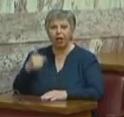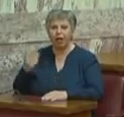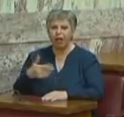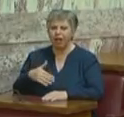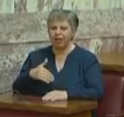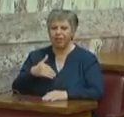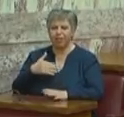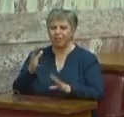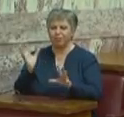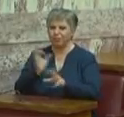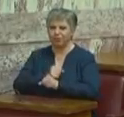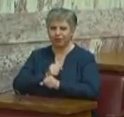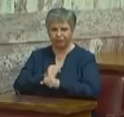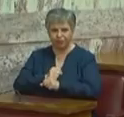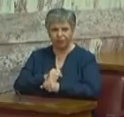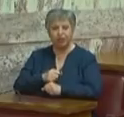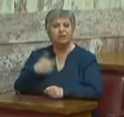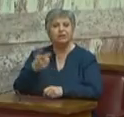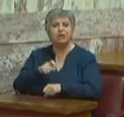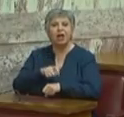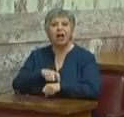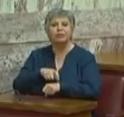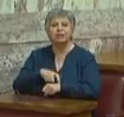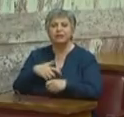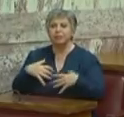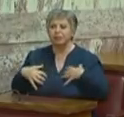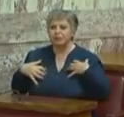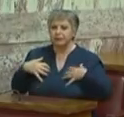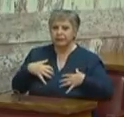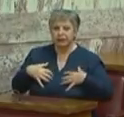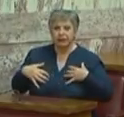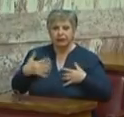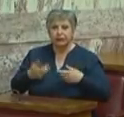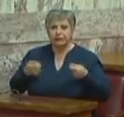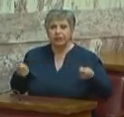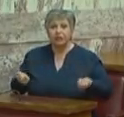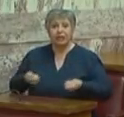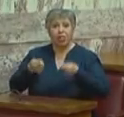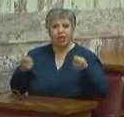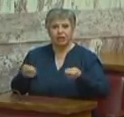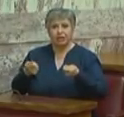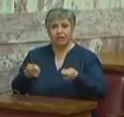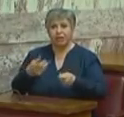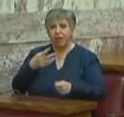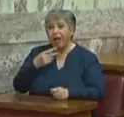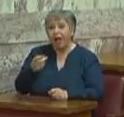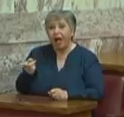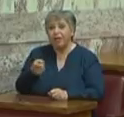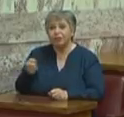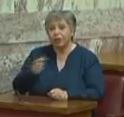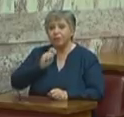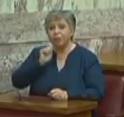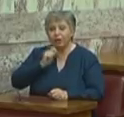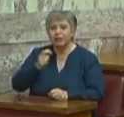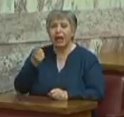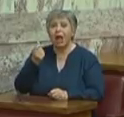Ανησυχούν για το πολιτικό και οικονομικό κατεστημένο το οποίο οδήγησε τη χώρα στην καταστροφή και στα βράχια,